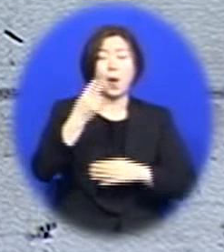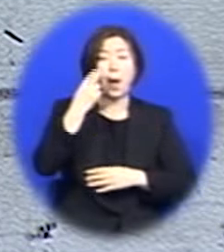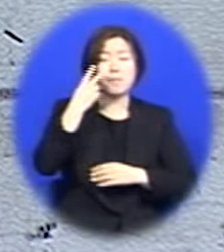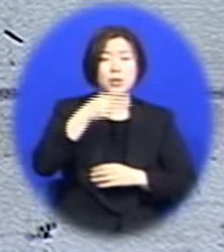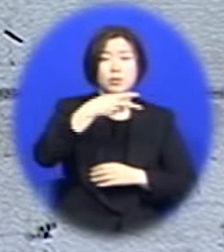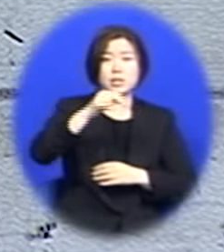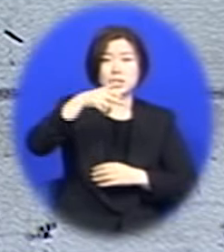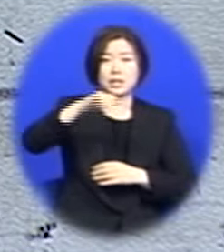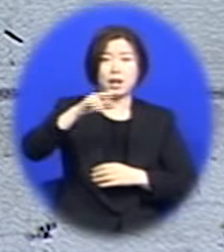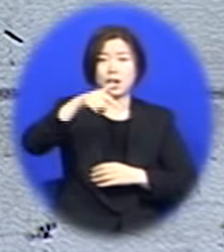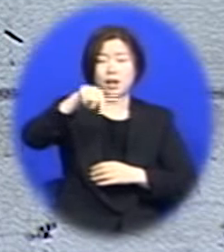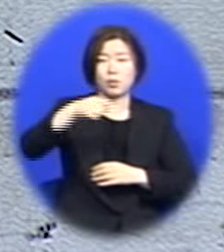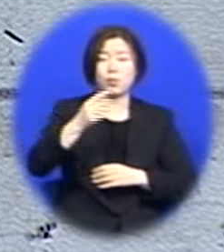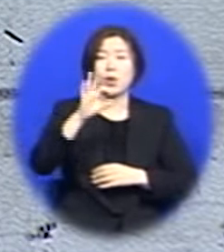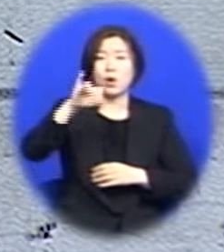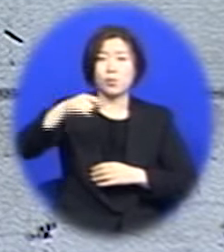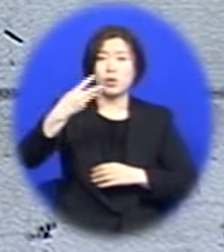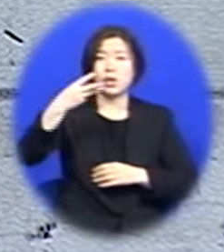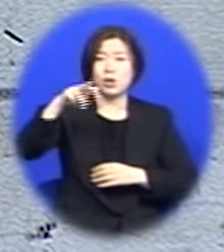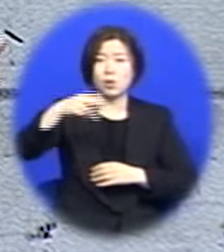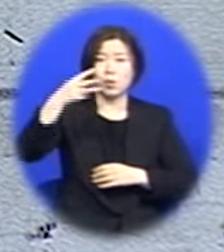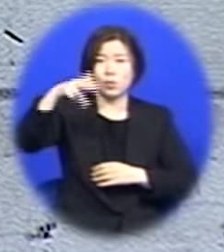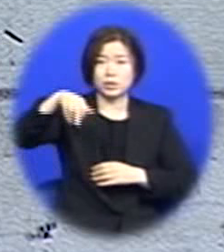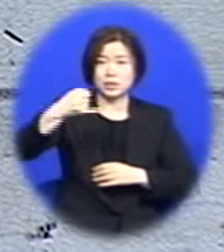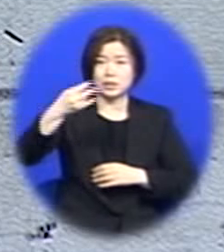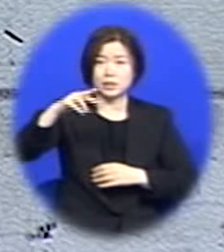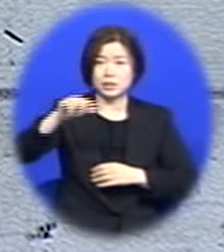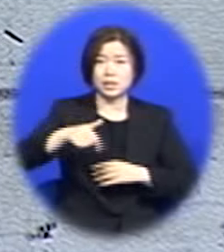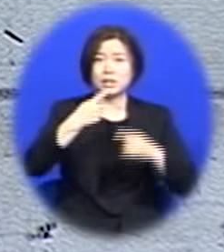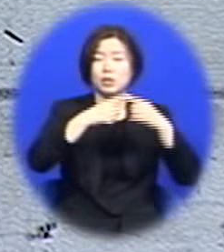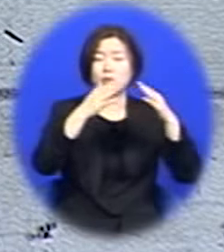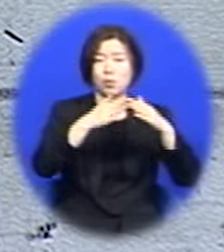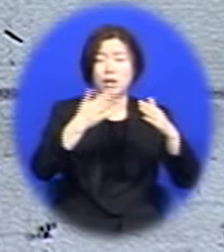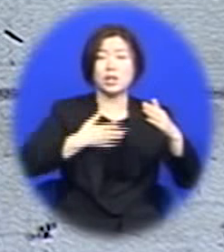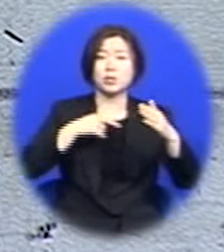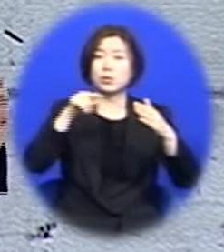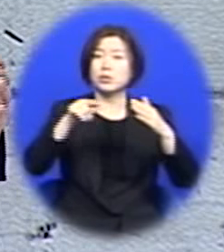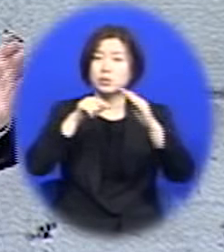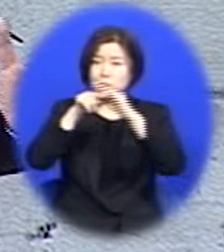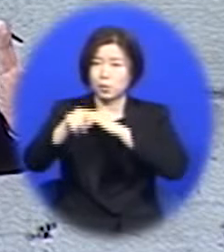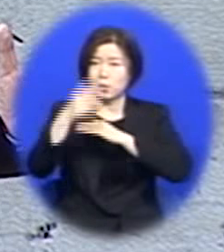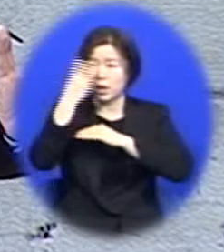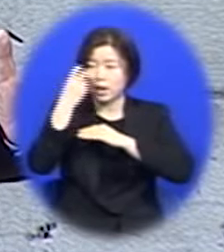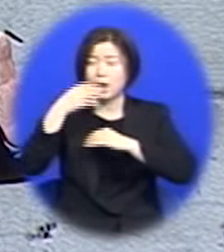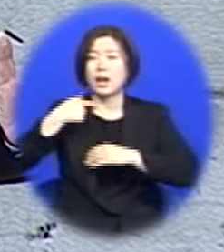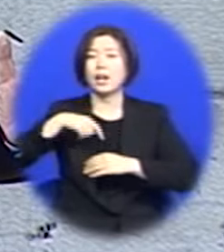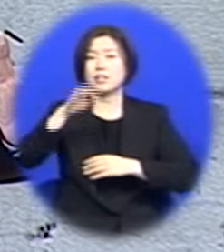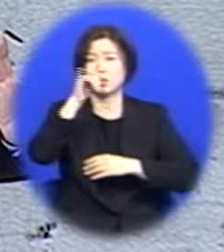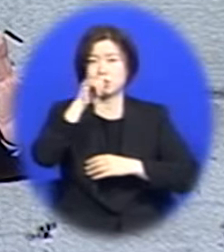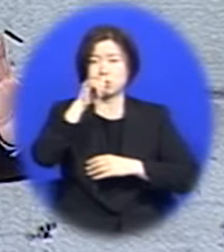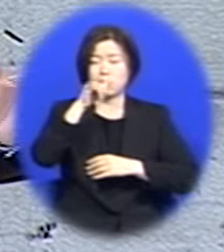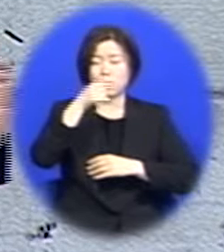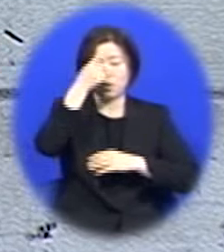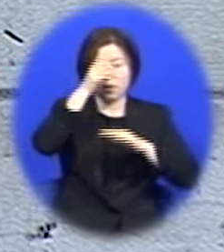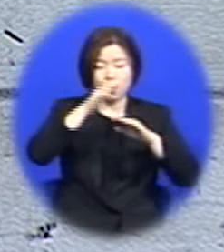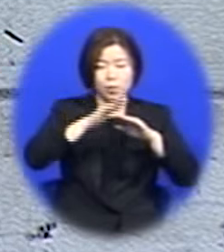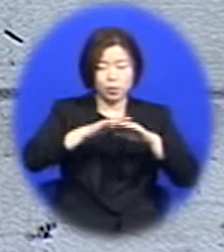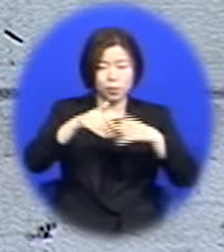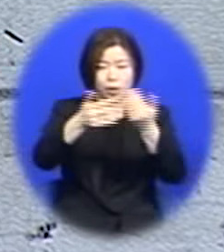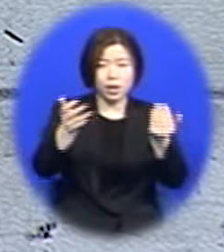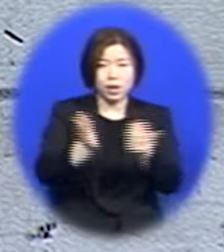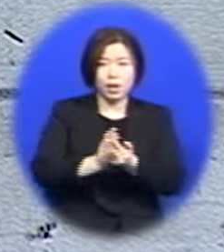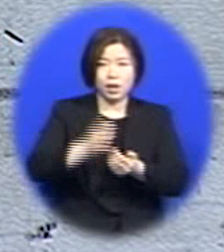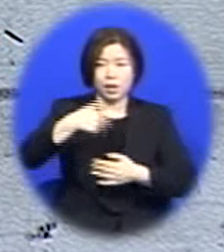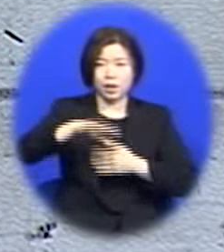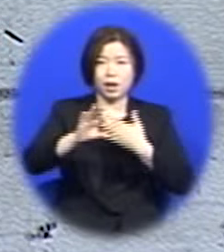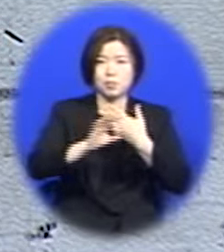크릭 교회예요. 저도 그 교회를 탐방을 가봤습니다. 우선 예배당이 황홀해요. 그 호숫가에,